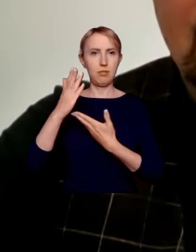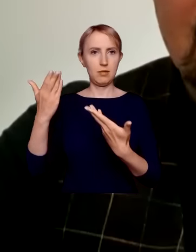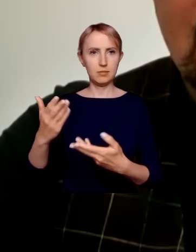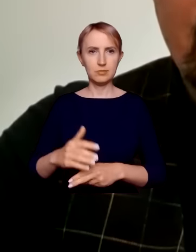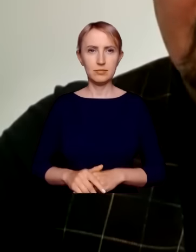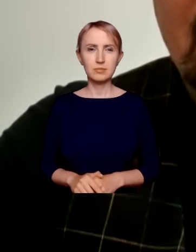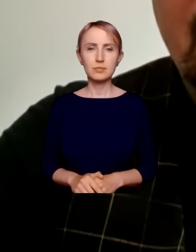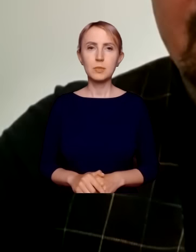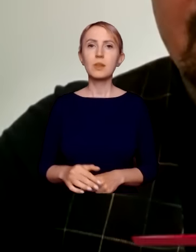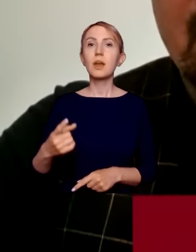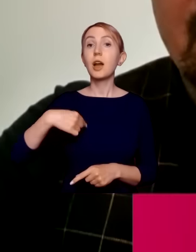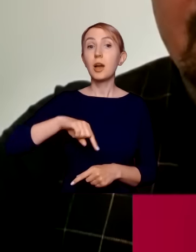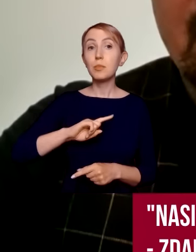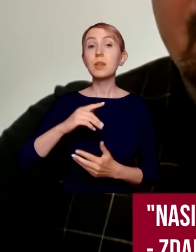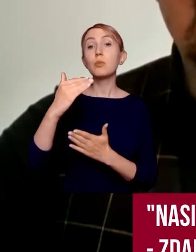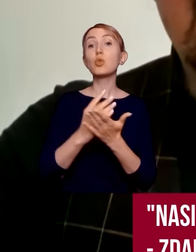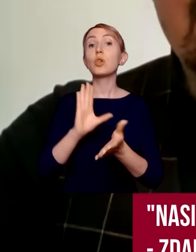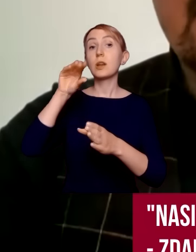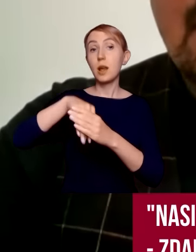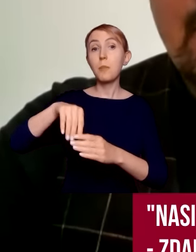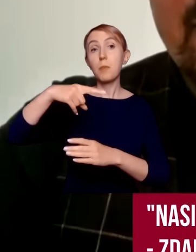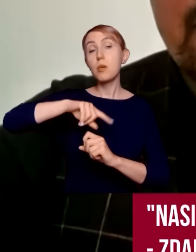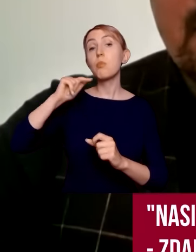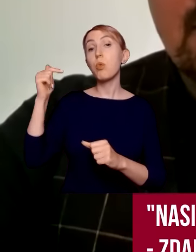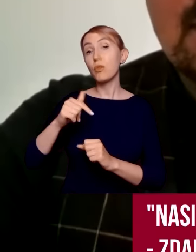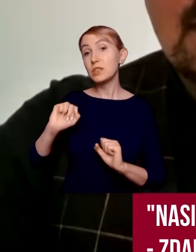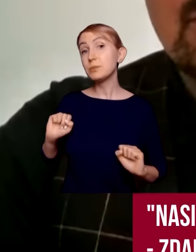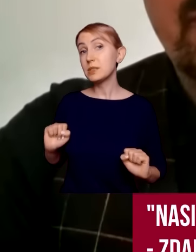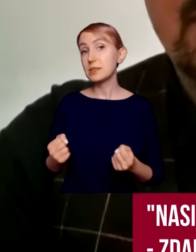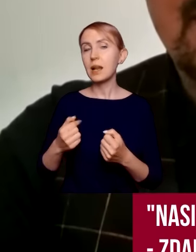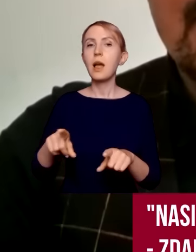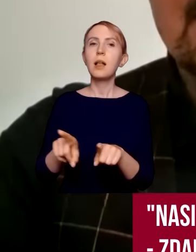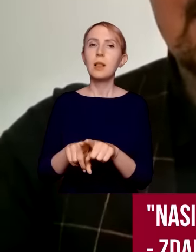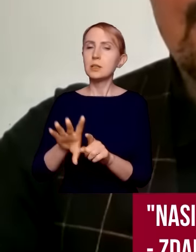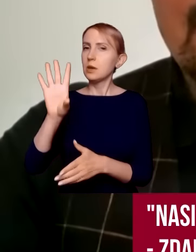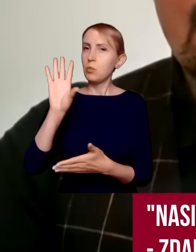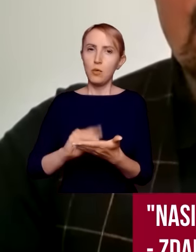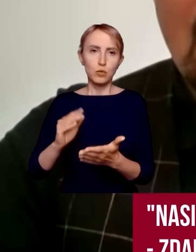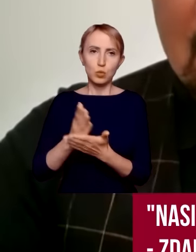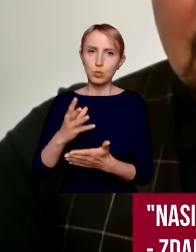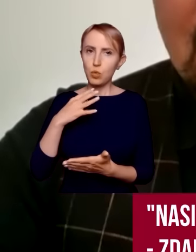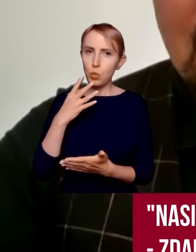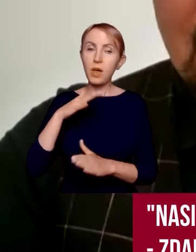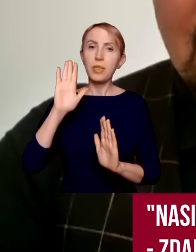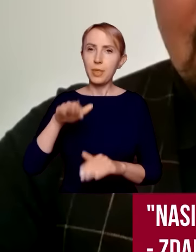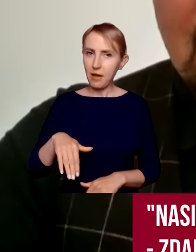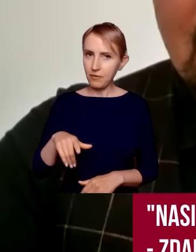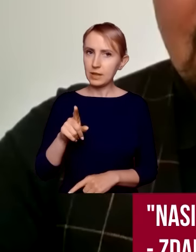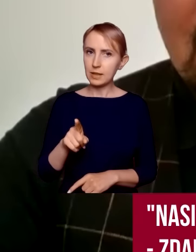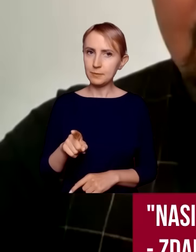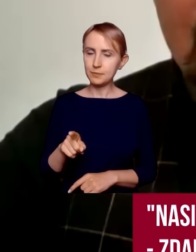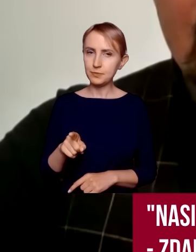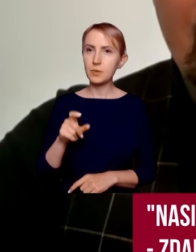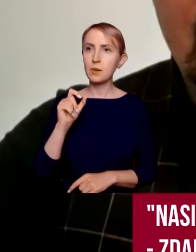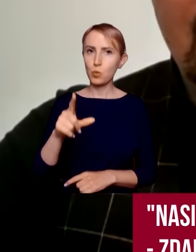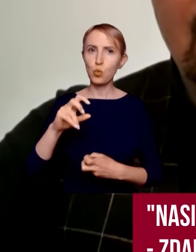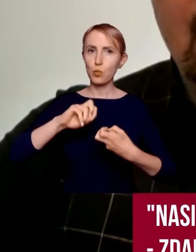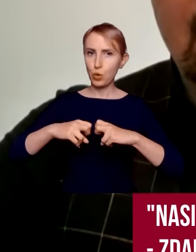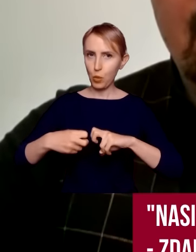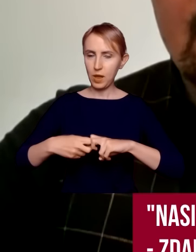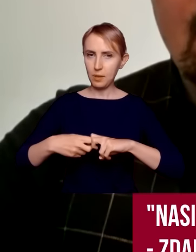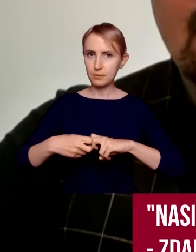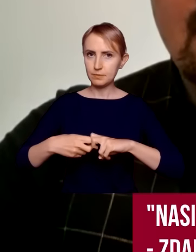wejście do tego rodzaju programów powinniśmy się starać. Nawet tak jak już mówiłem, nawet jeżeli jest problem,